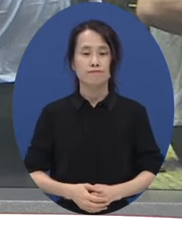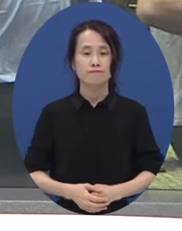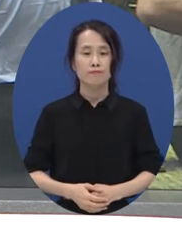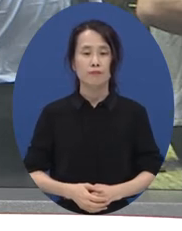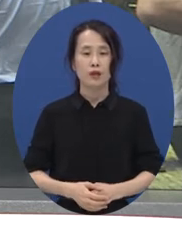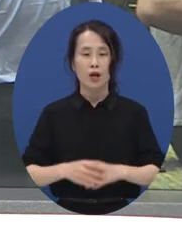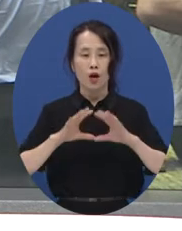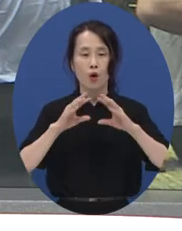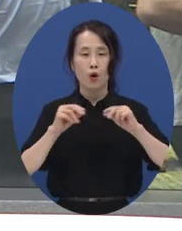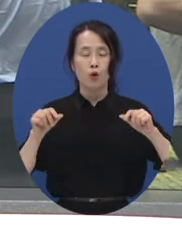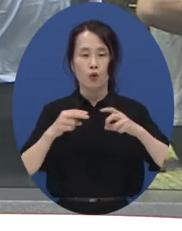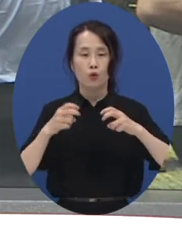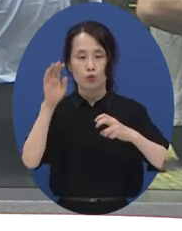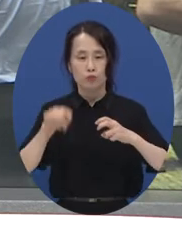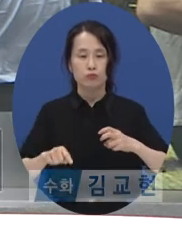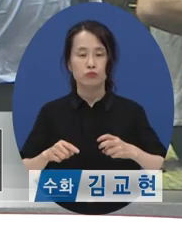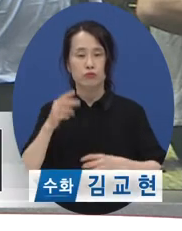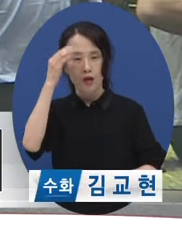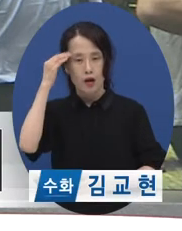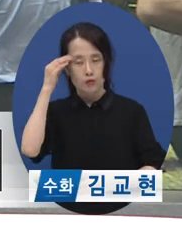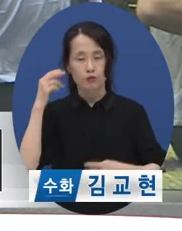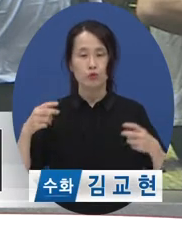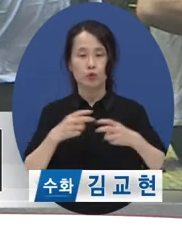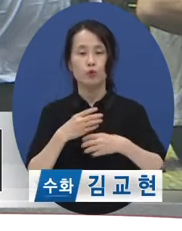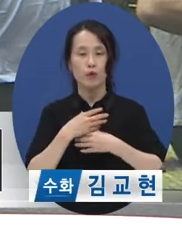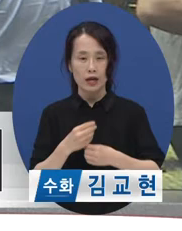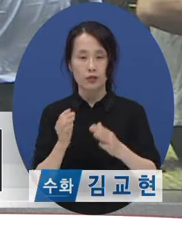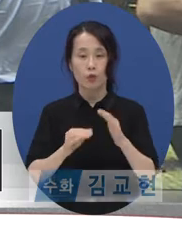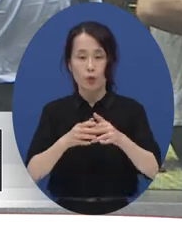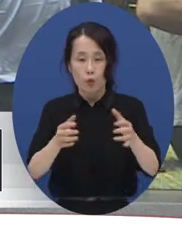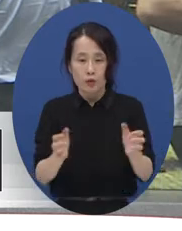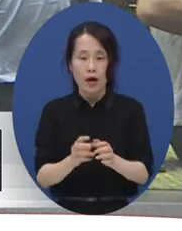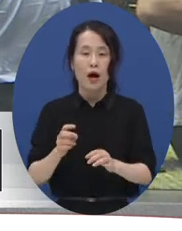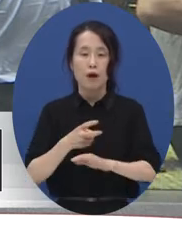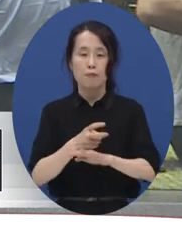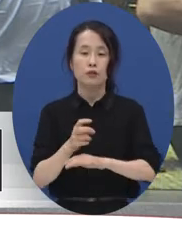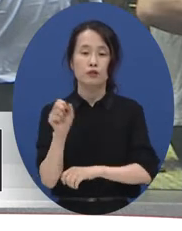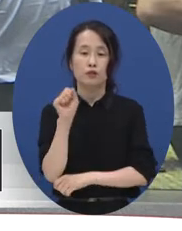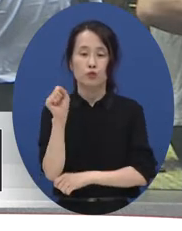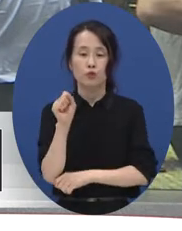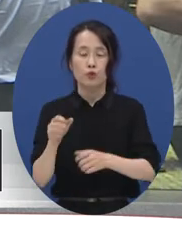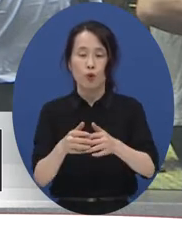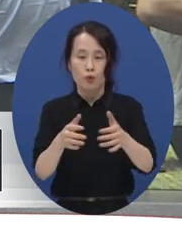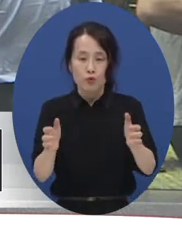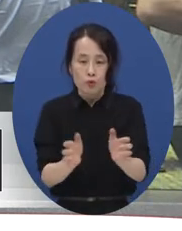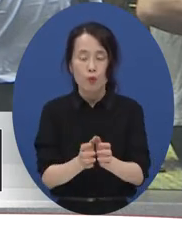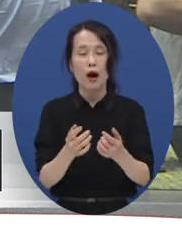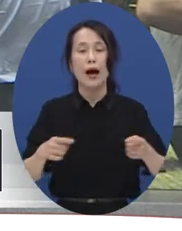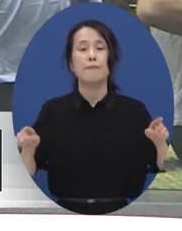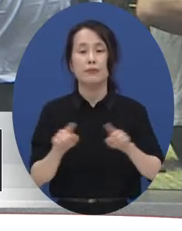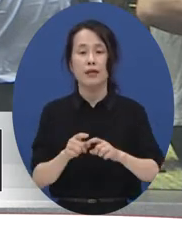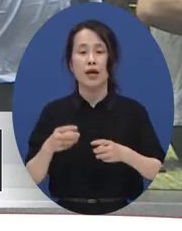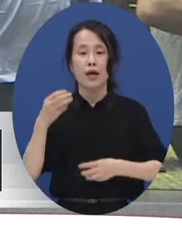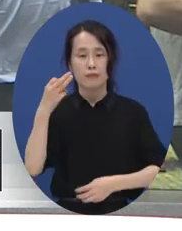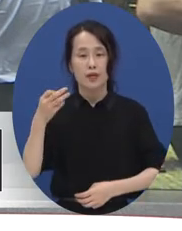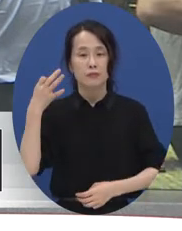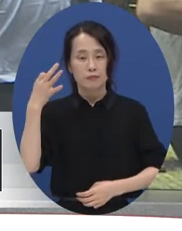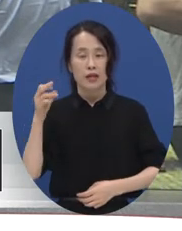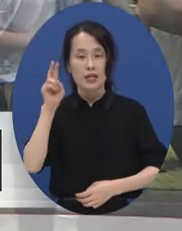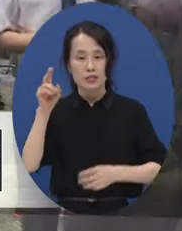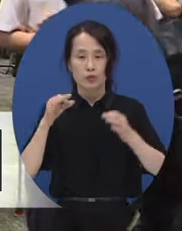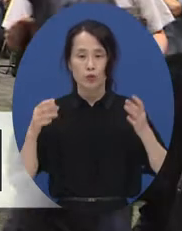경기도가 국토교통부, 한국교통안전공단, 경기도 버스 운송사업조합과 함께 13일부터